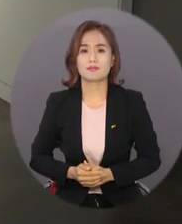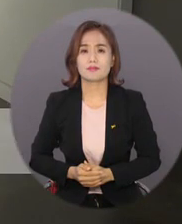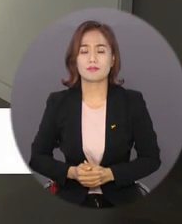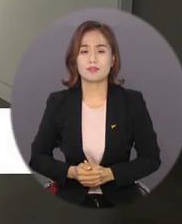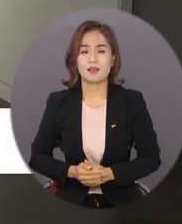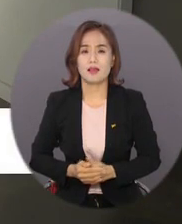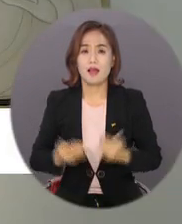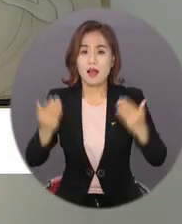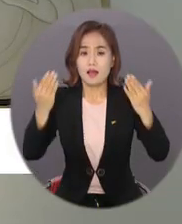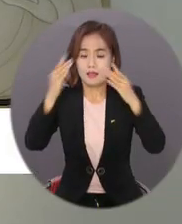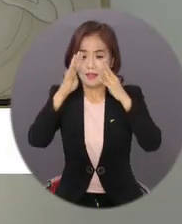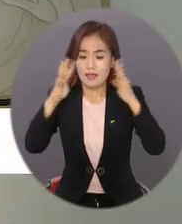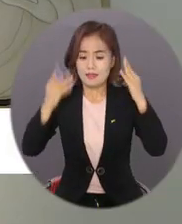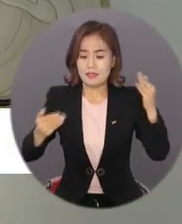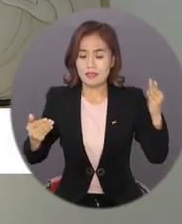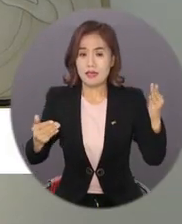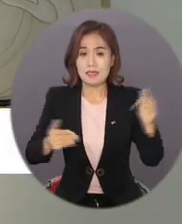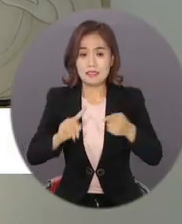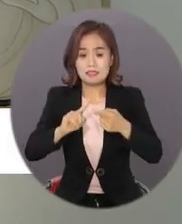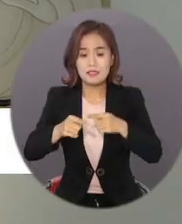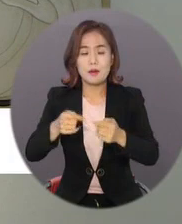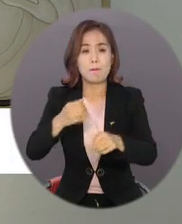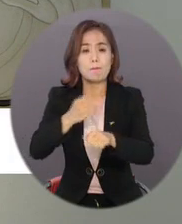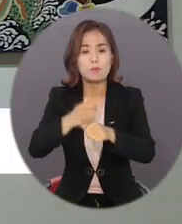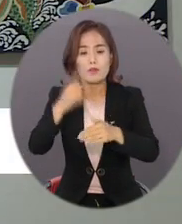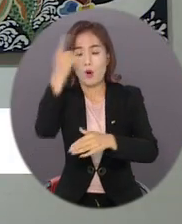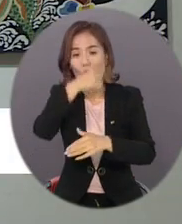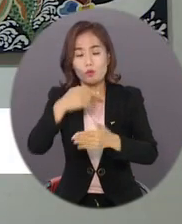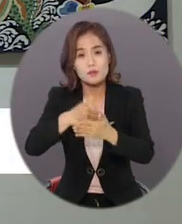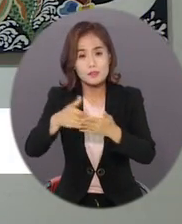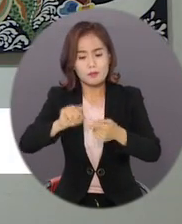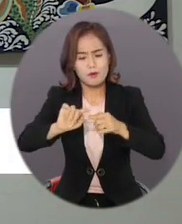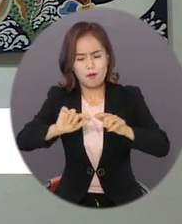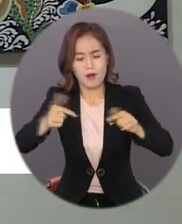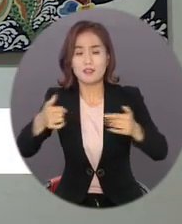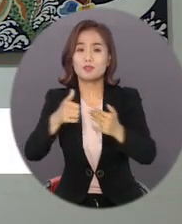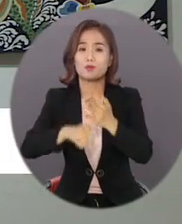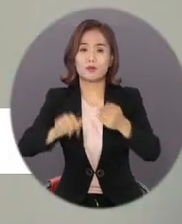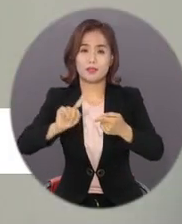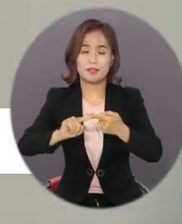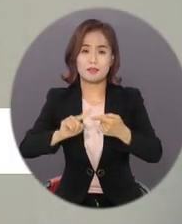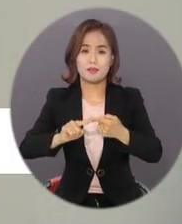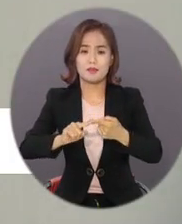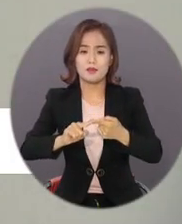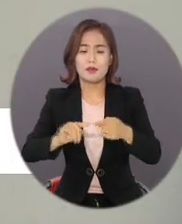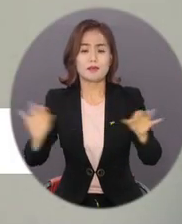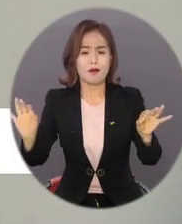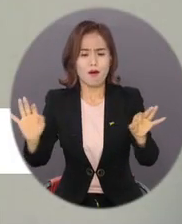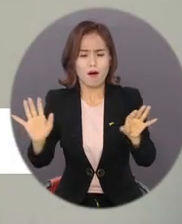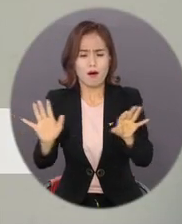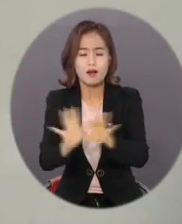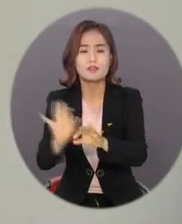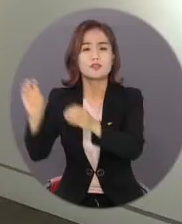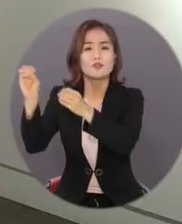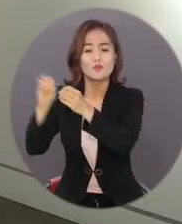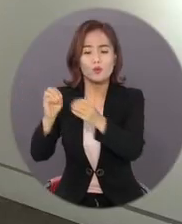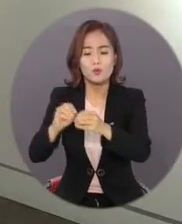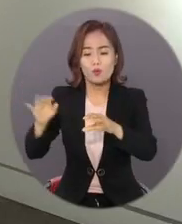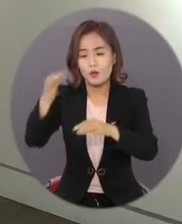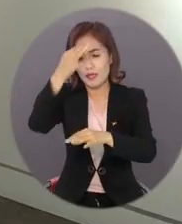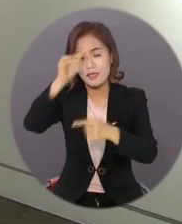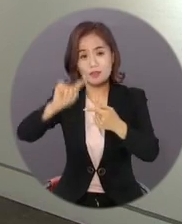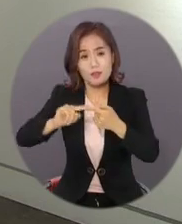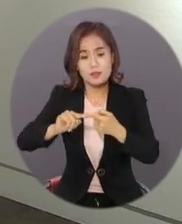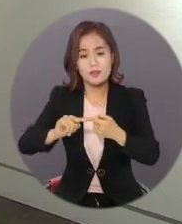대학생 작가들에 의해서 다시 태어난 초상화와 단청 전각 작품들. 사라져가는 전통 예술에 대한